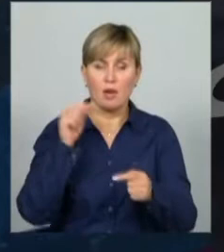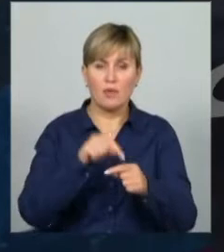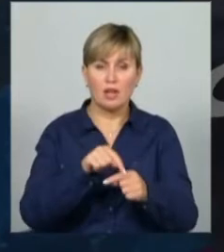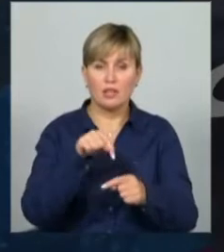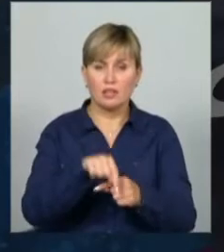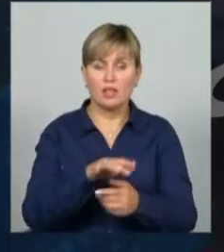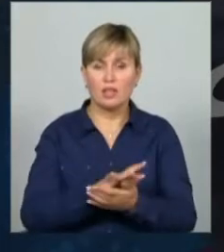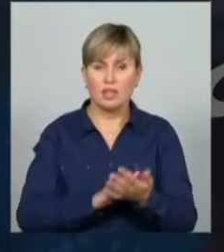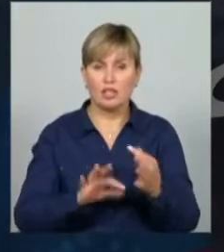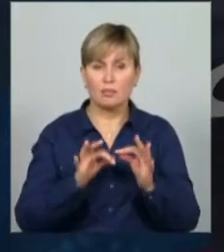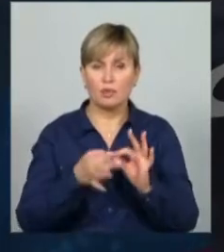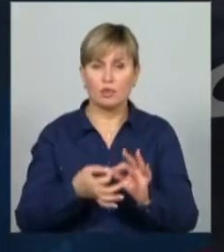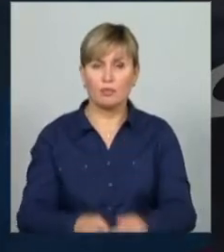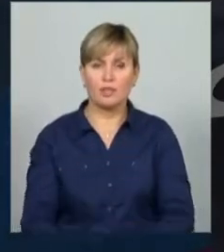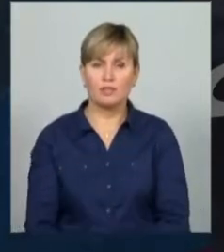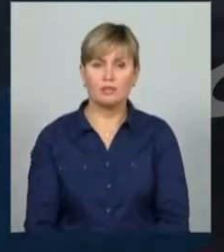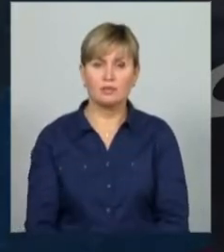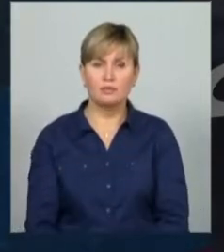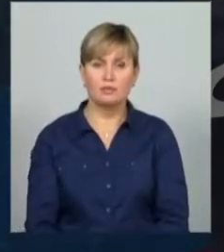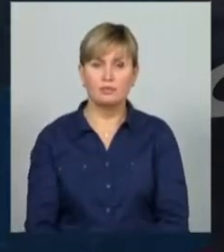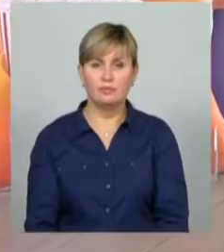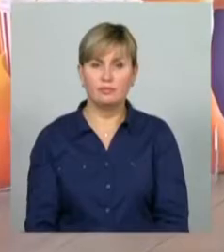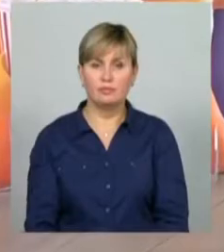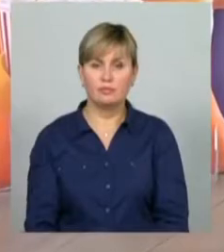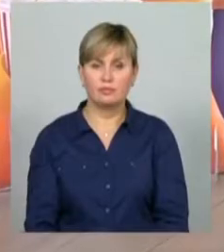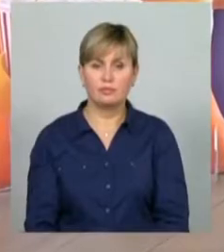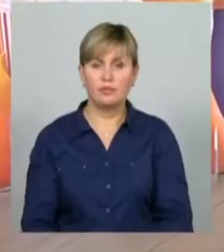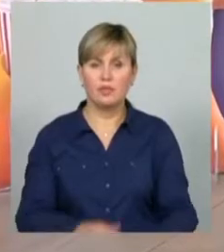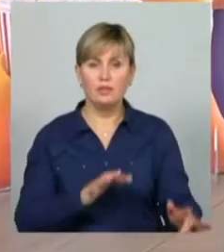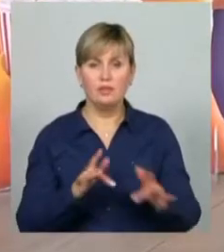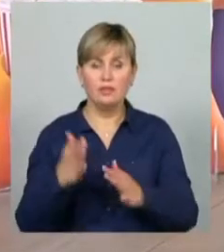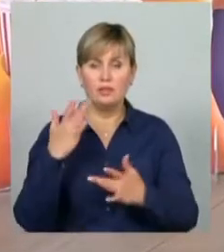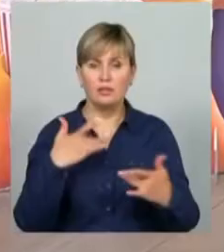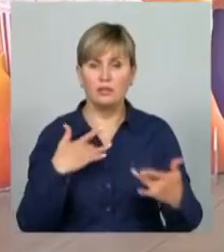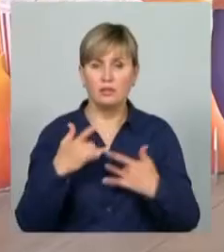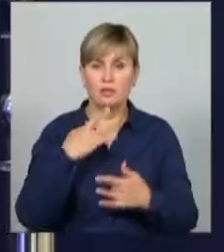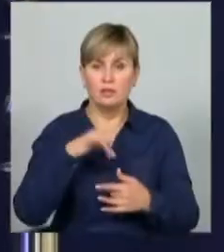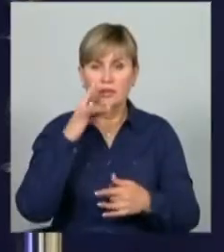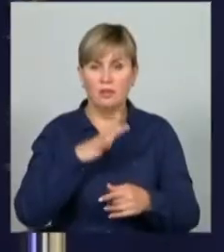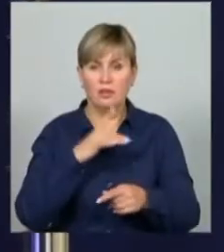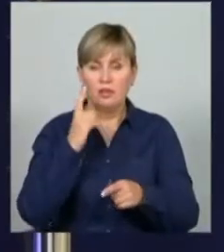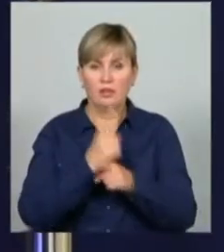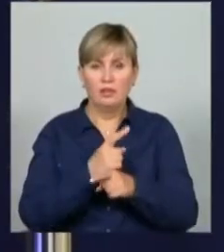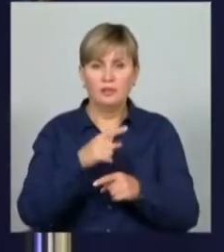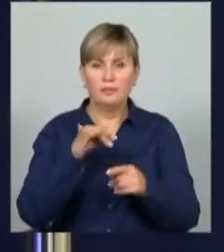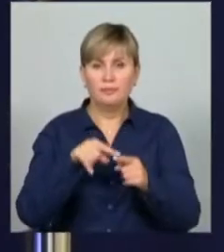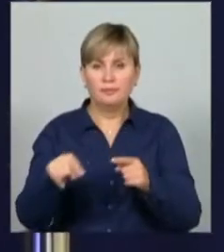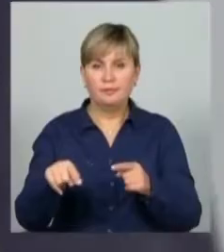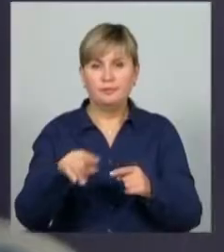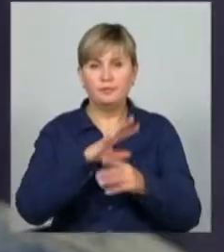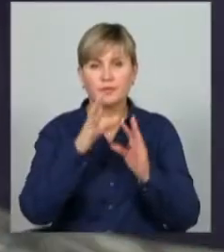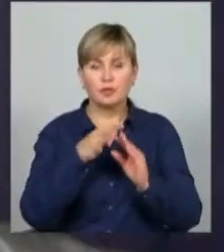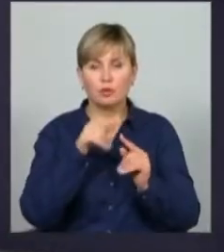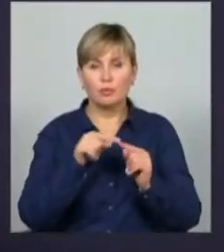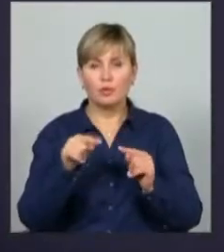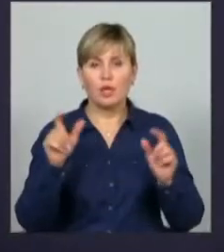киносеанс, узнавала Дина Жанабекова. Деятельность кинотеатров в Казахстане была запрещена практически на протяжении всего